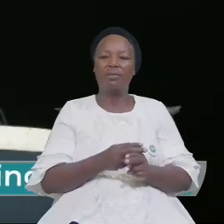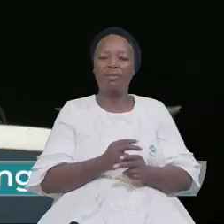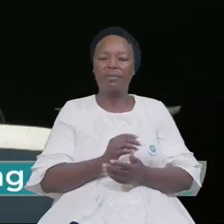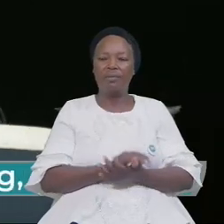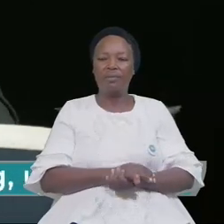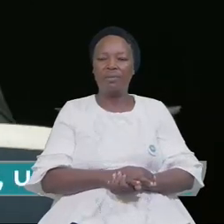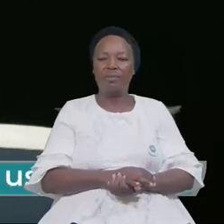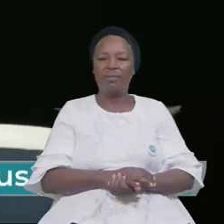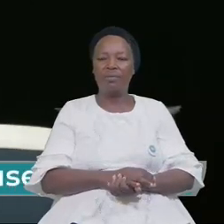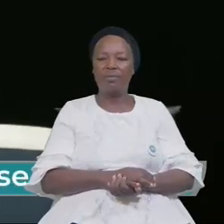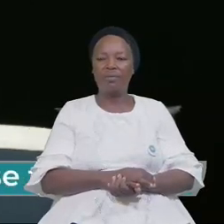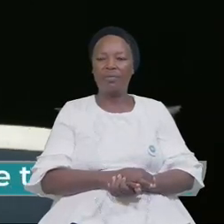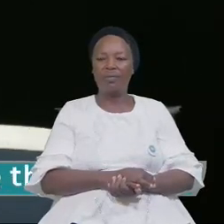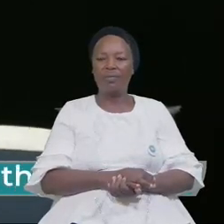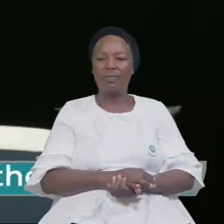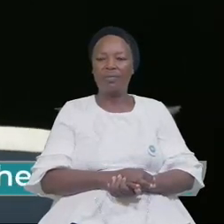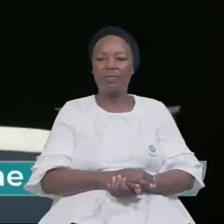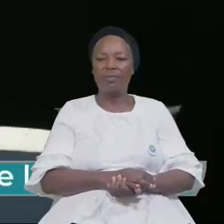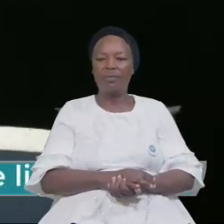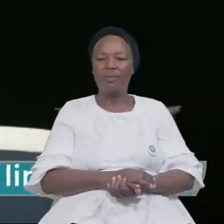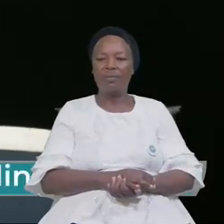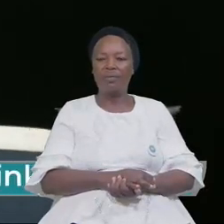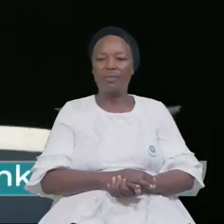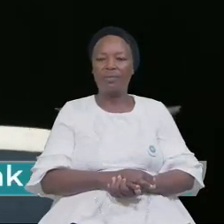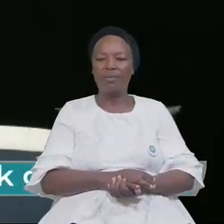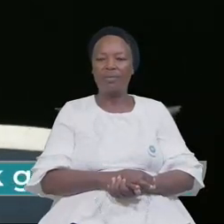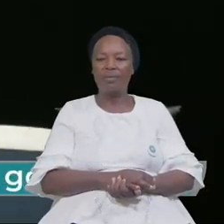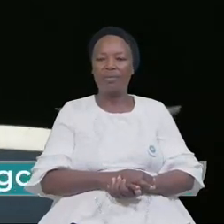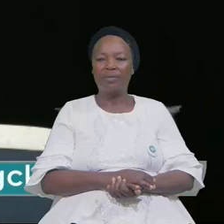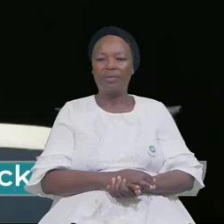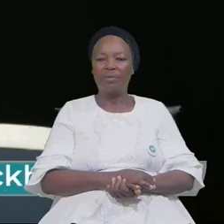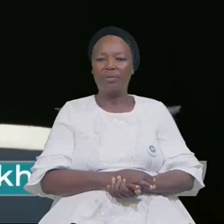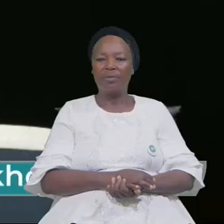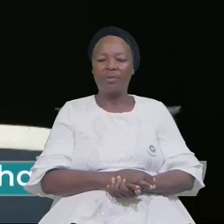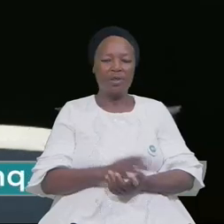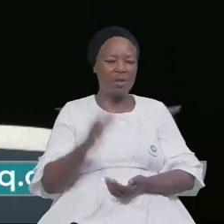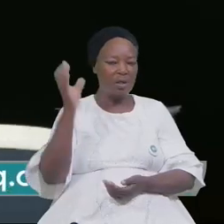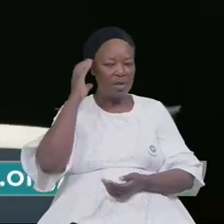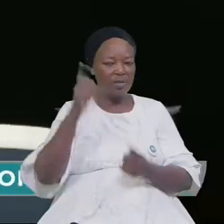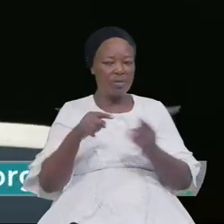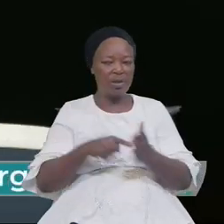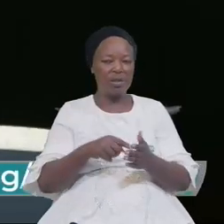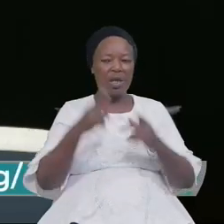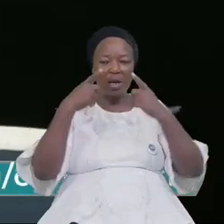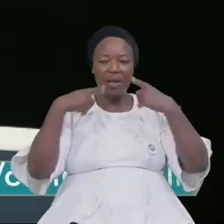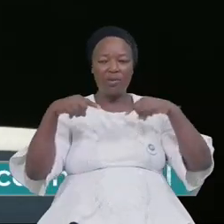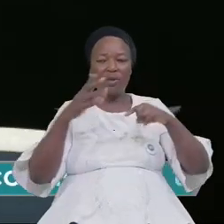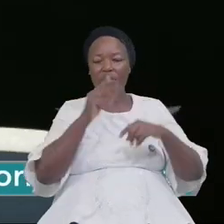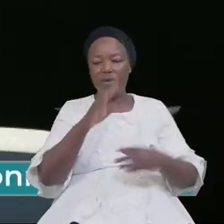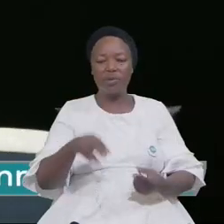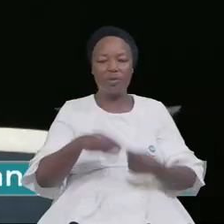remettre nos défis entre les mains de Dieu. Que ce soit Dieu vous bénisse.